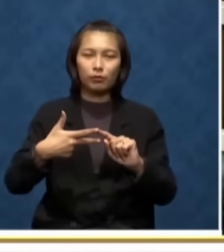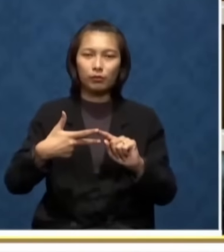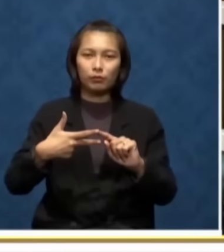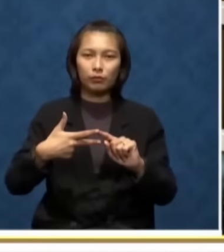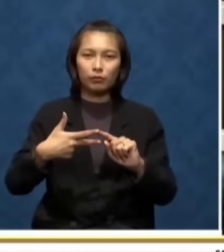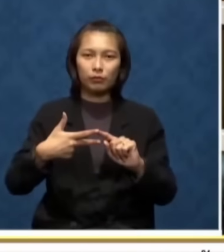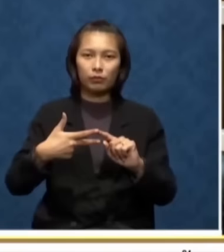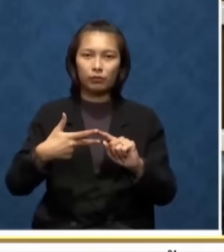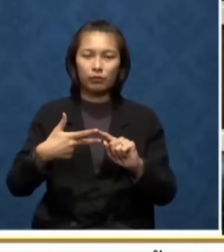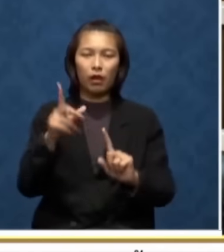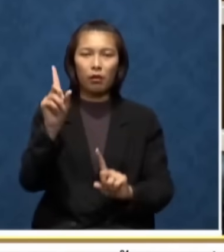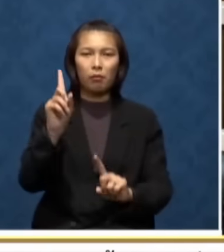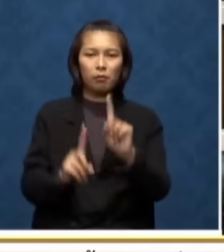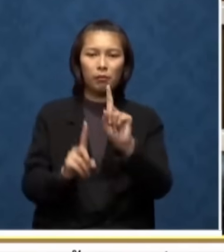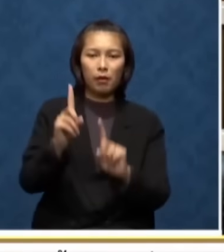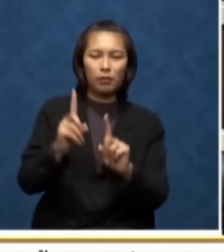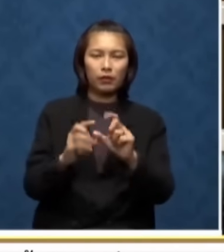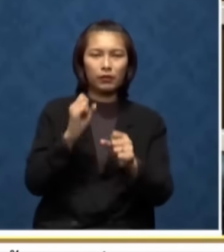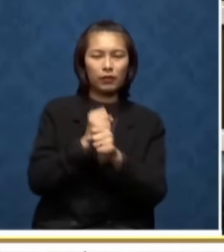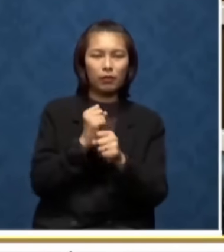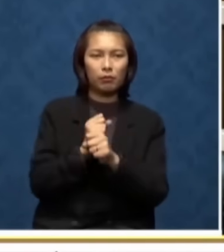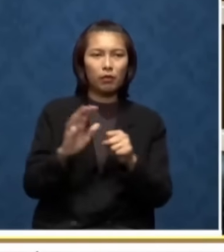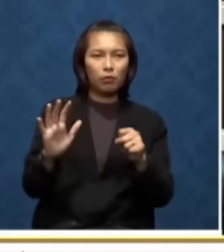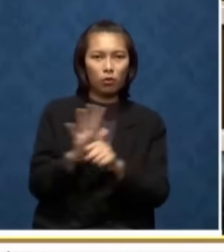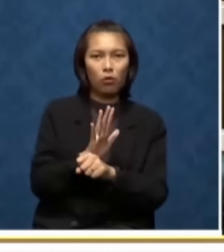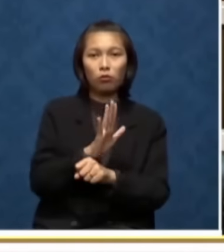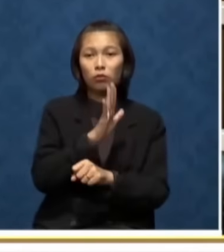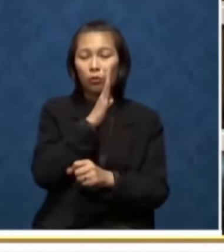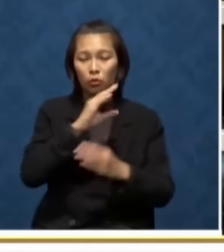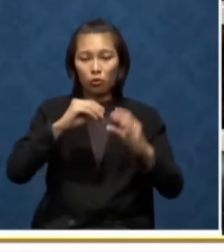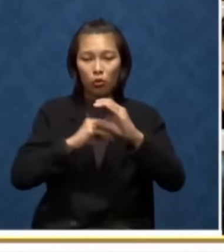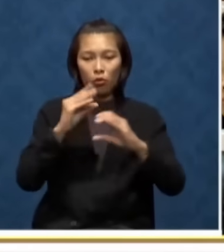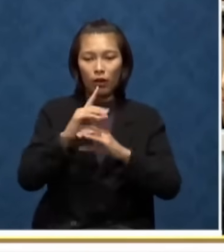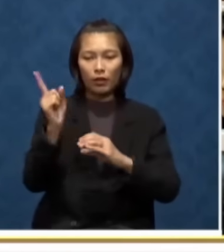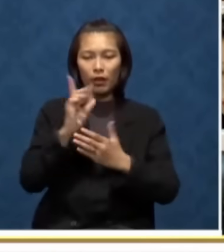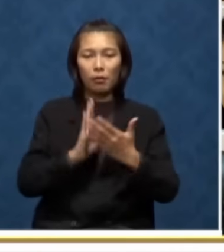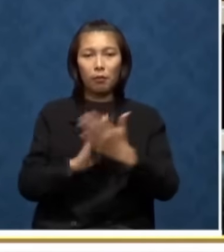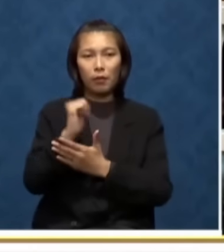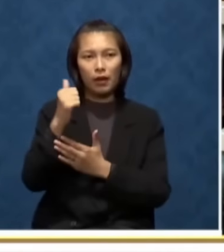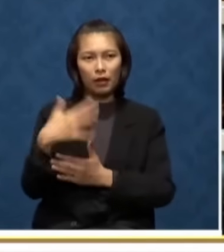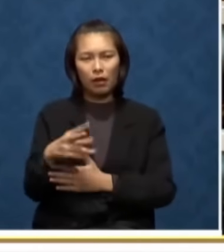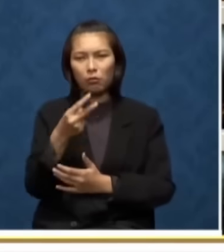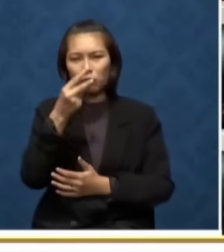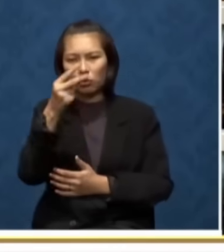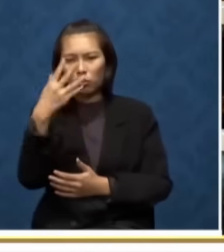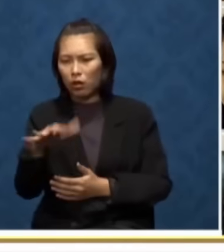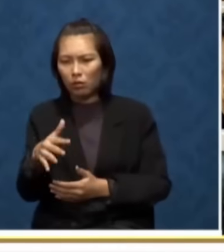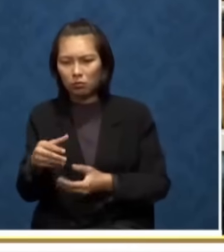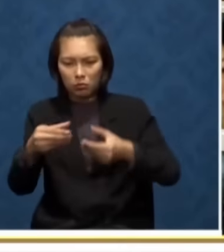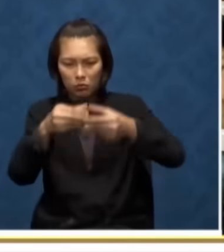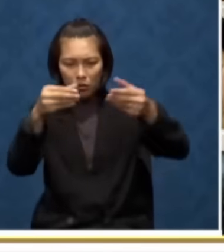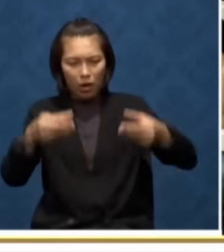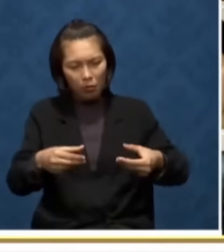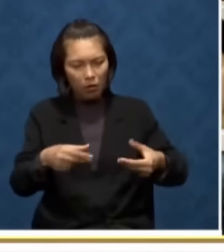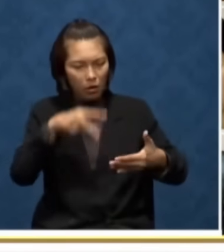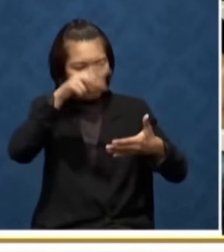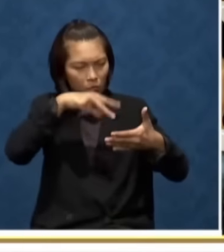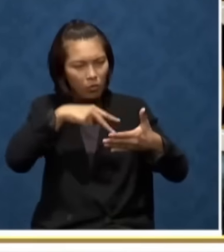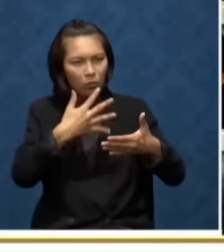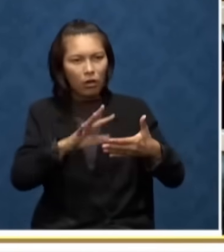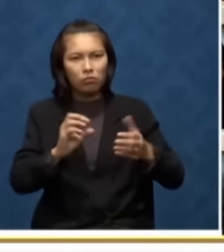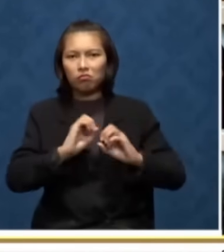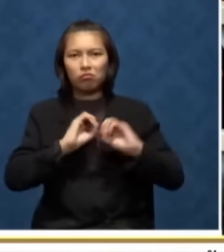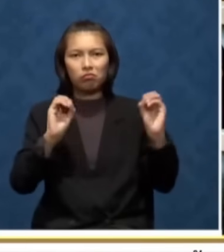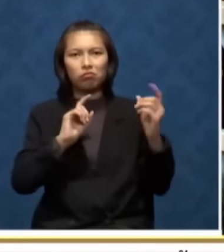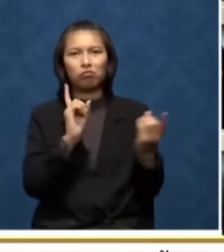ประสิทธิภาพในโครงการที่อนุมัติไปแล้วนะคะดิฉันไม่เห็นในเล่มรายงานนี้ต้อง